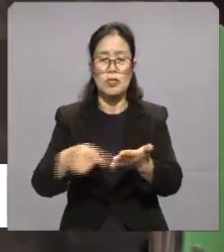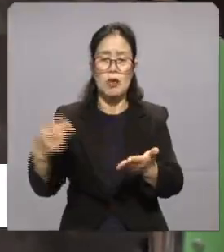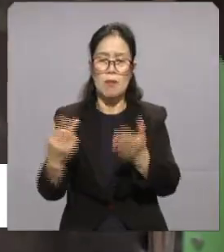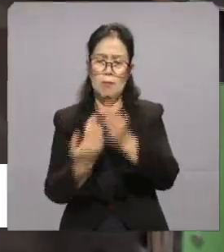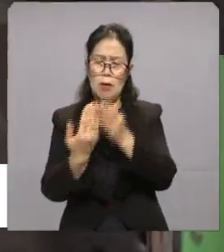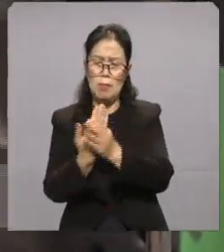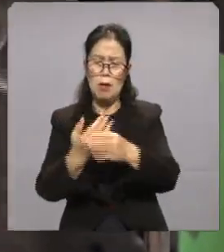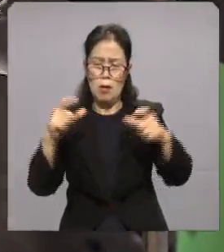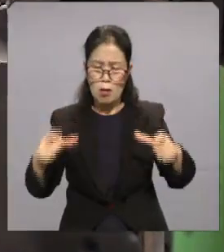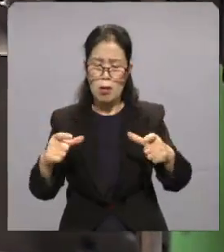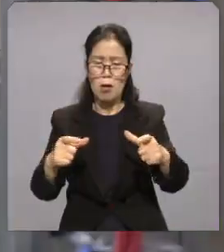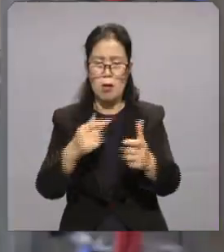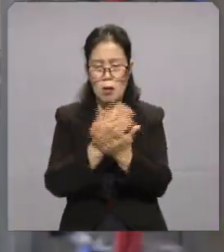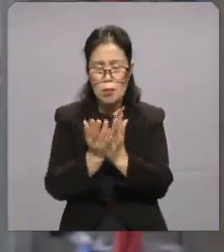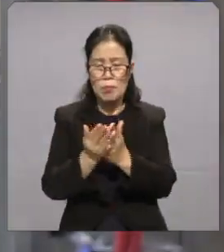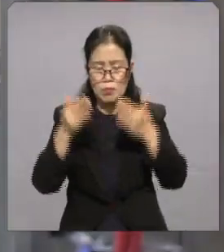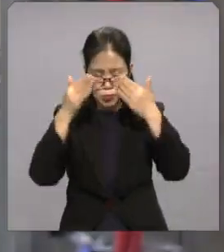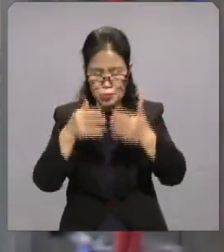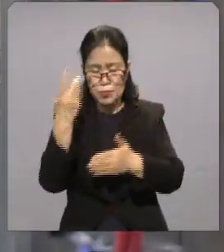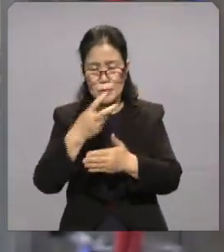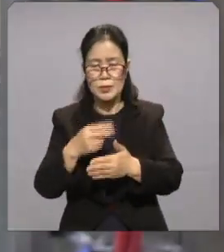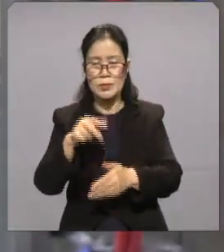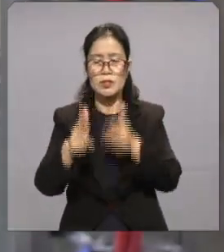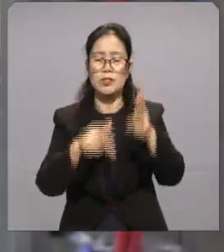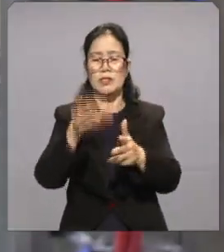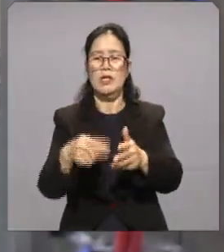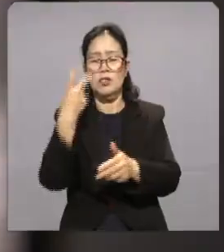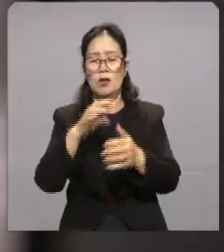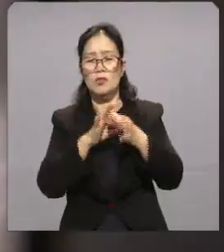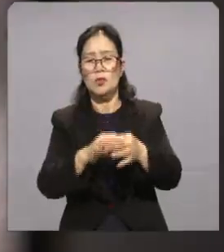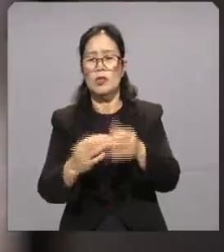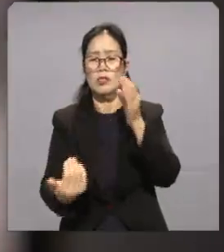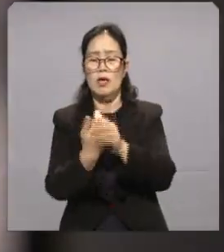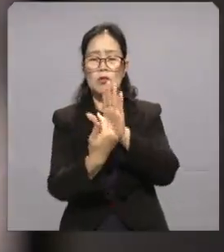업종과 지역을 집중 모니터링하고 현장 점검 등을 통해 사고